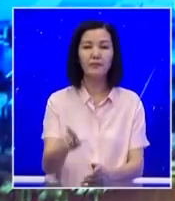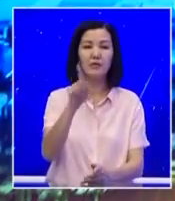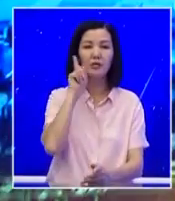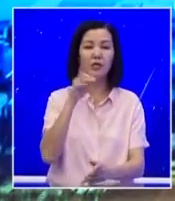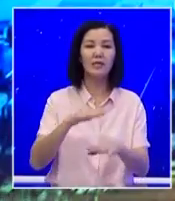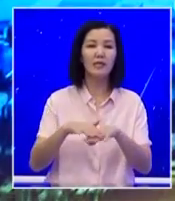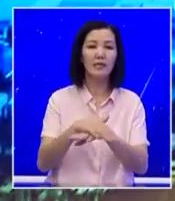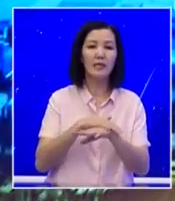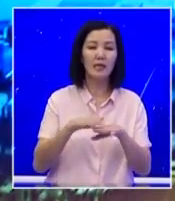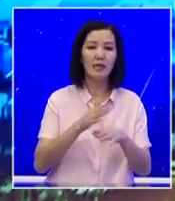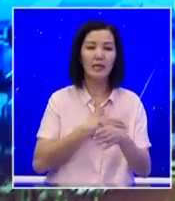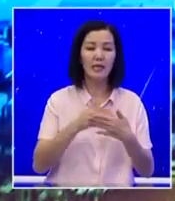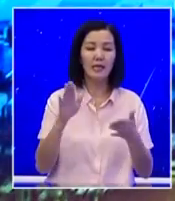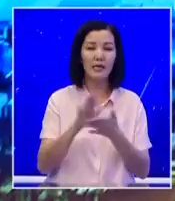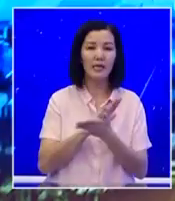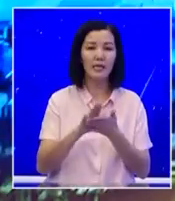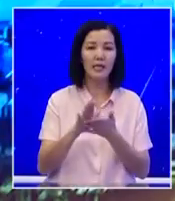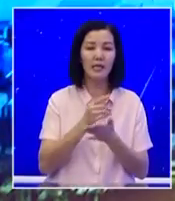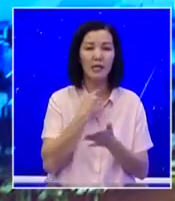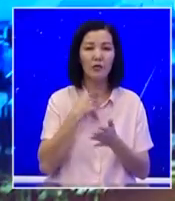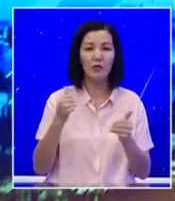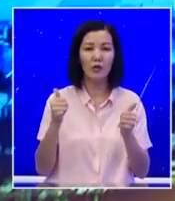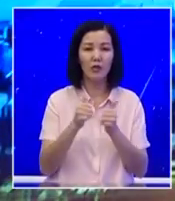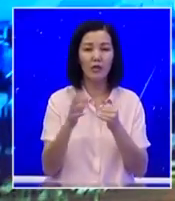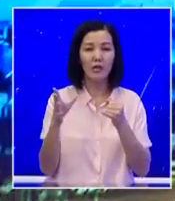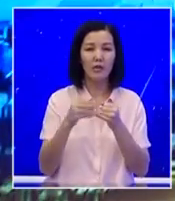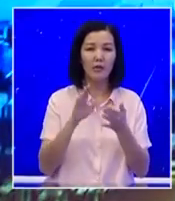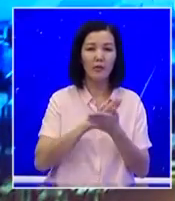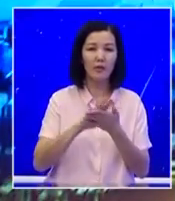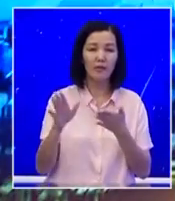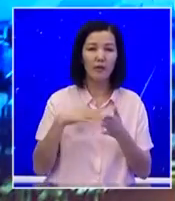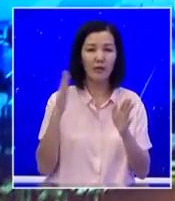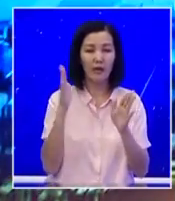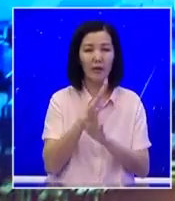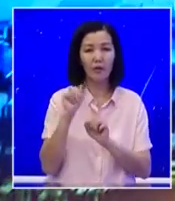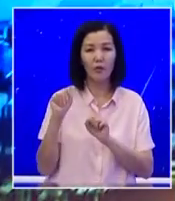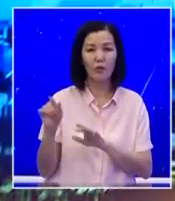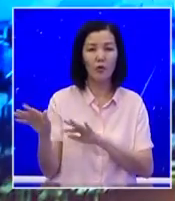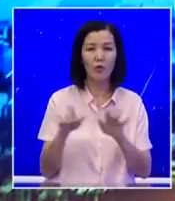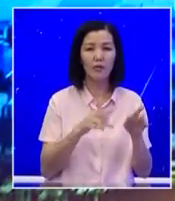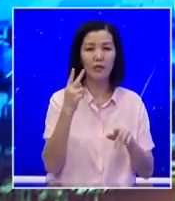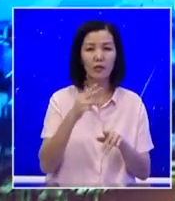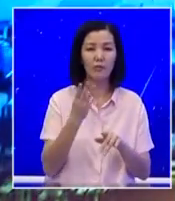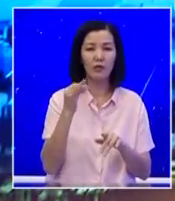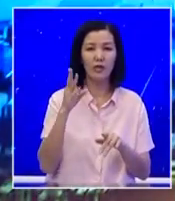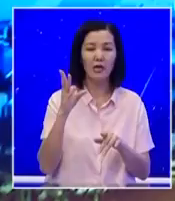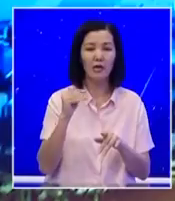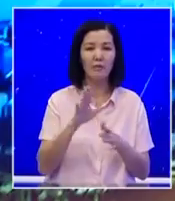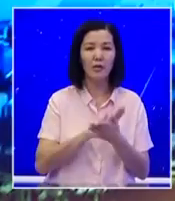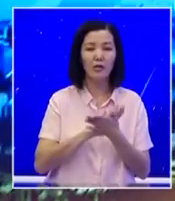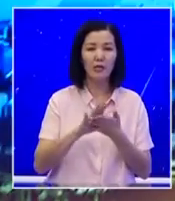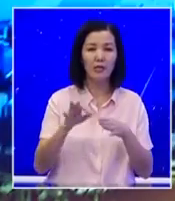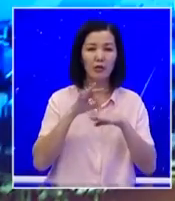Жасыл ел еріктілері Талдықорған маңын күл қоқыстан тазартты. Табиғатты қорғау акциясы аясында олар 20 шақырым аумаққа сенбілік